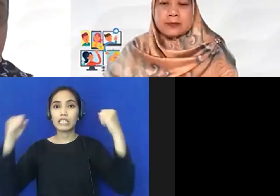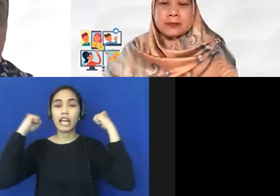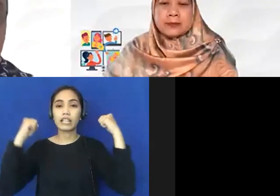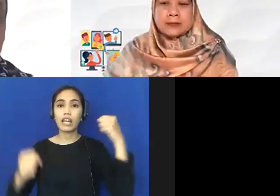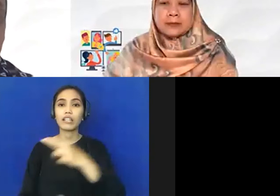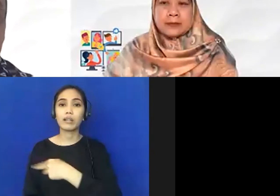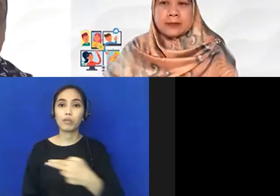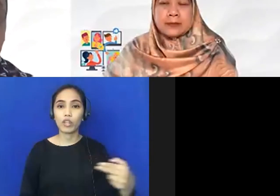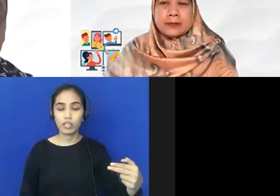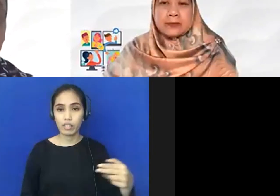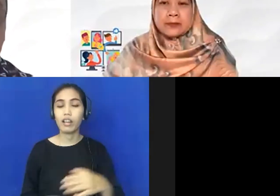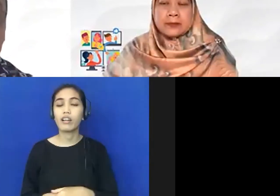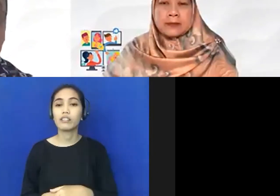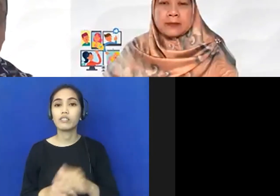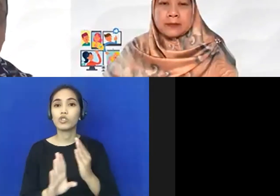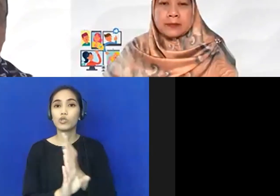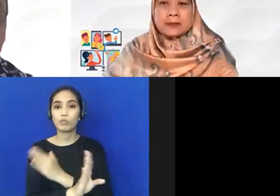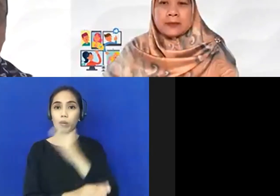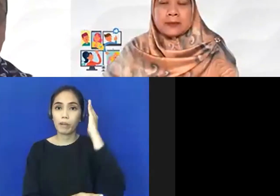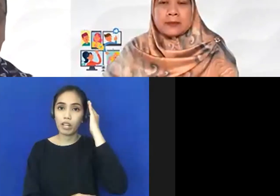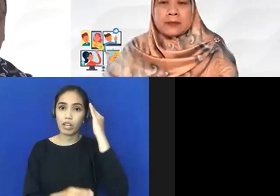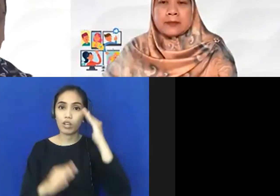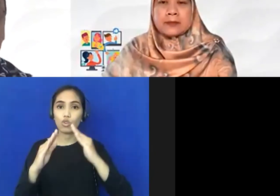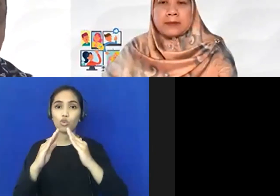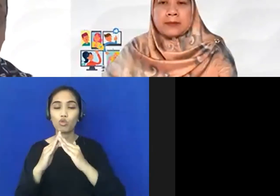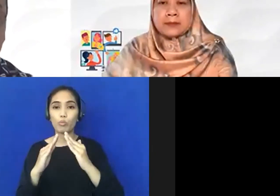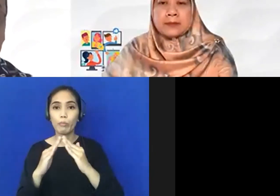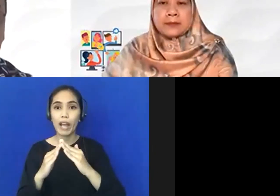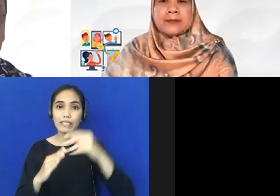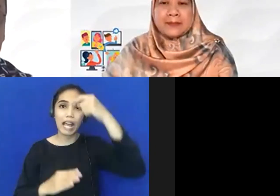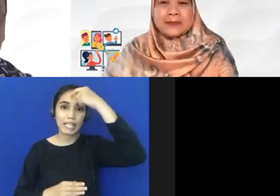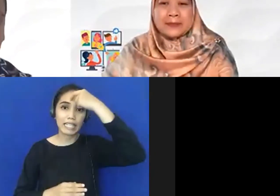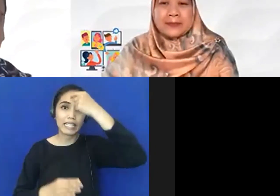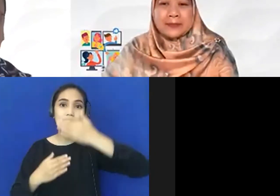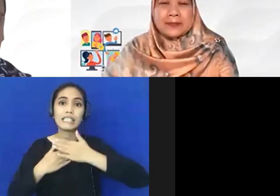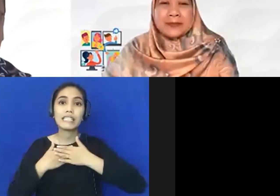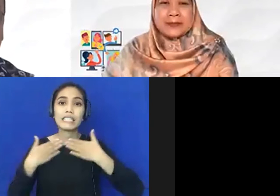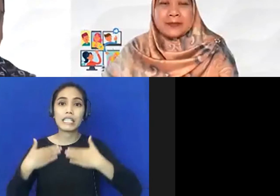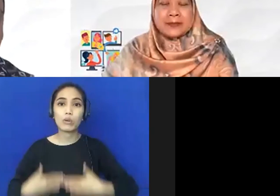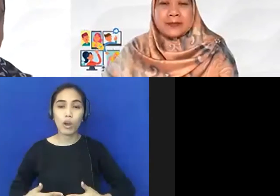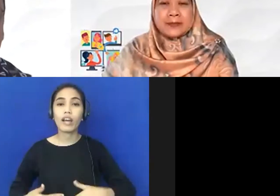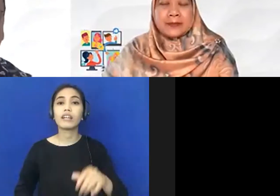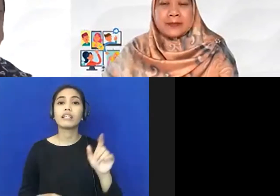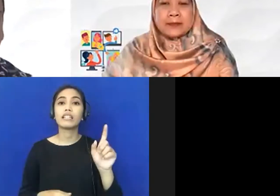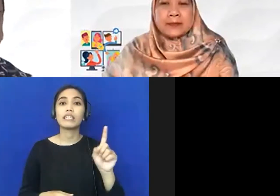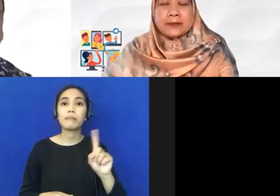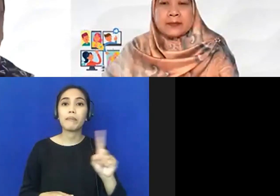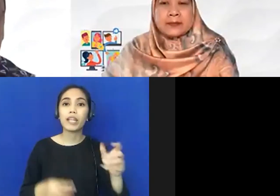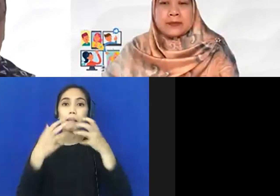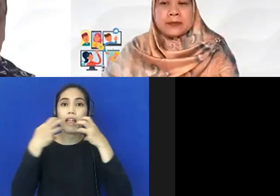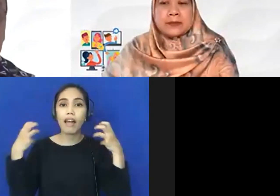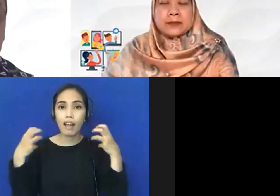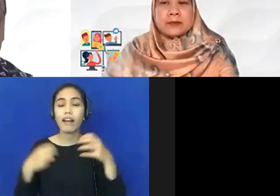merupakan Kepala Rumah Sakit Jiwa Lawang Bu ya, di Malang ya Ibu. Ya.